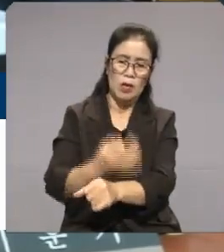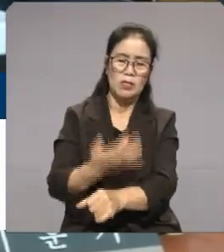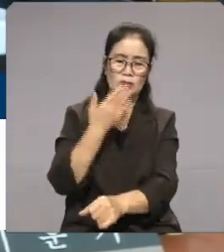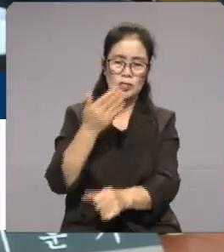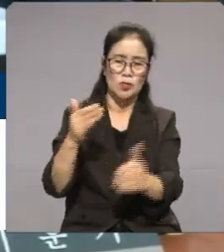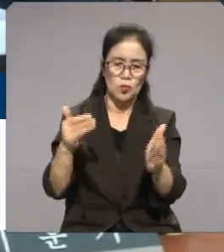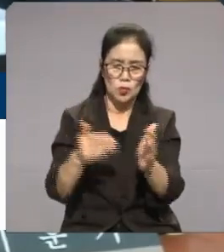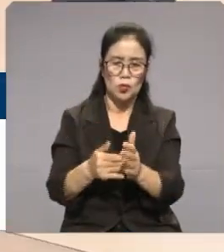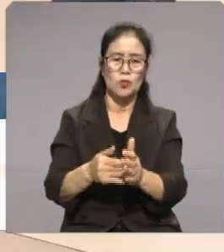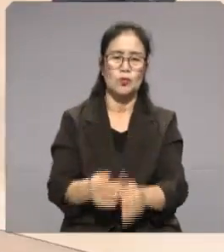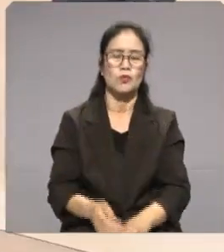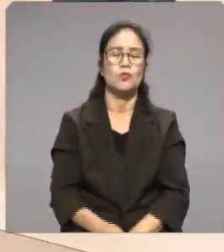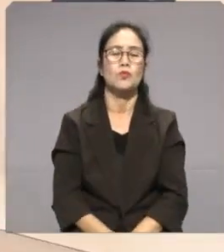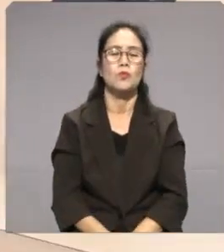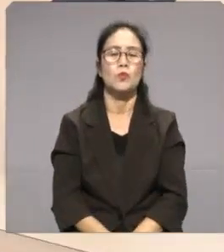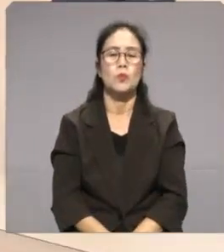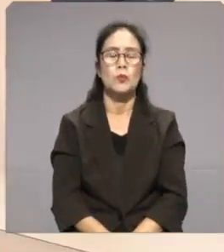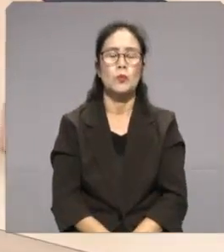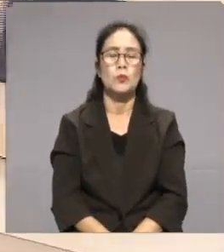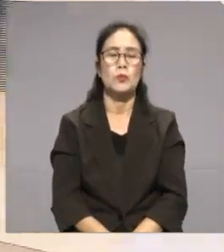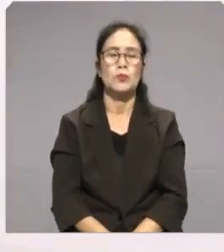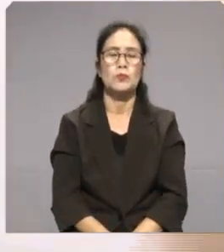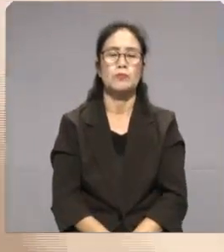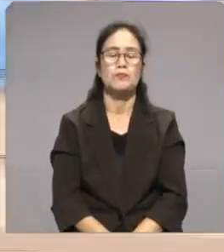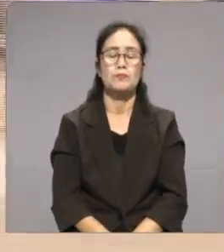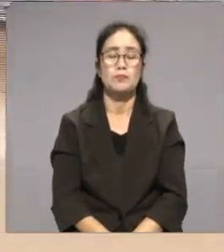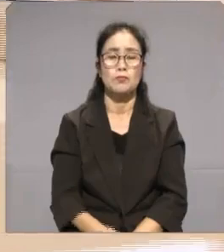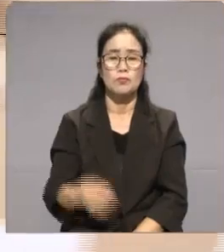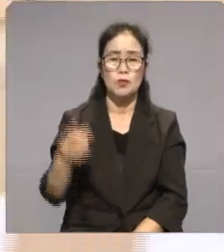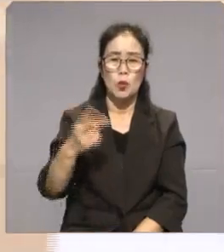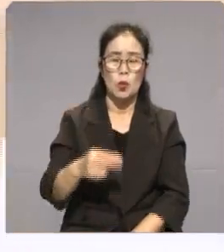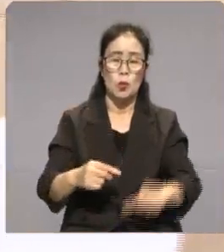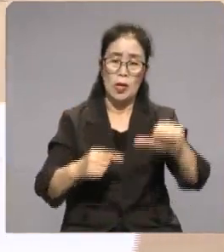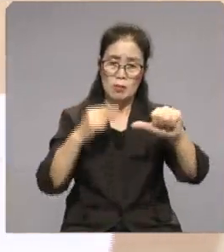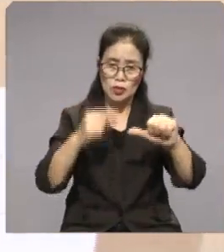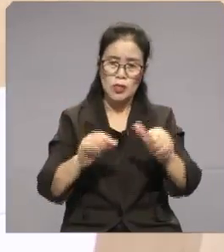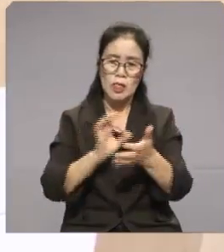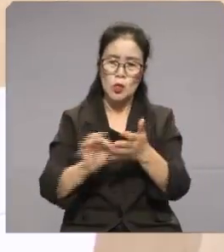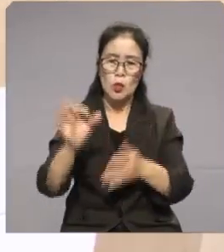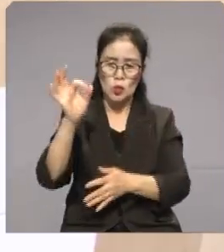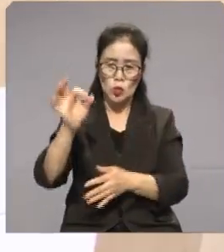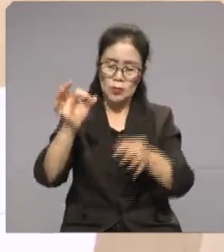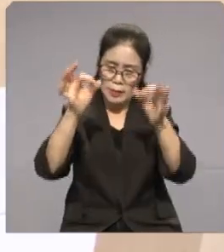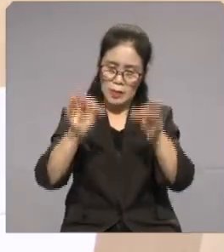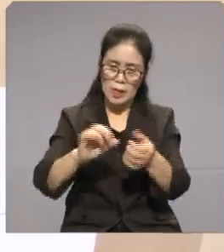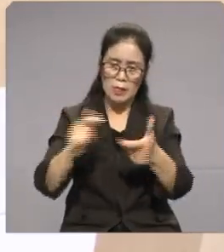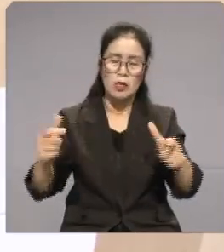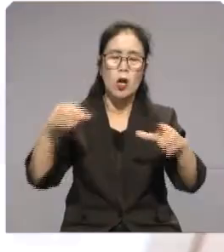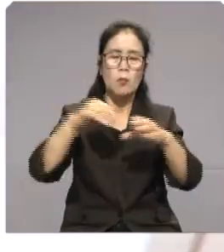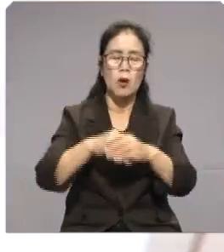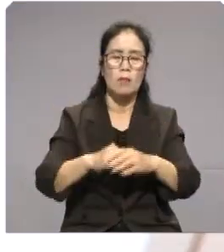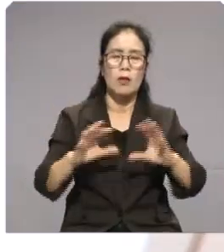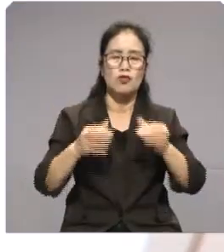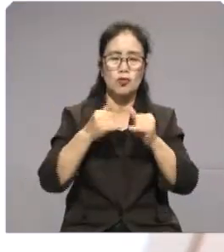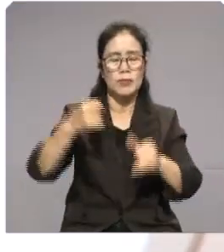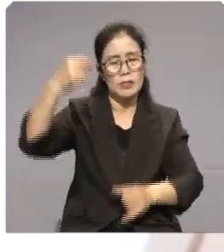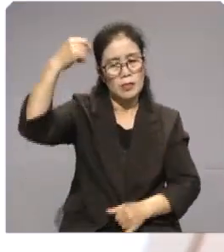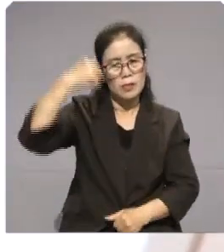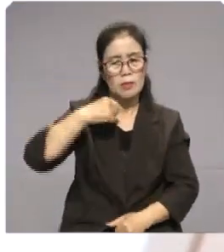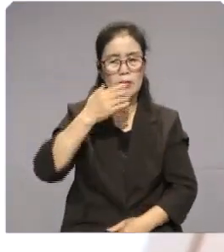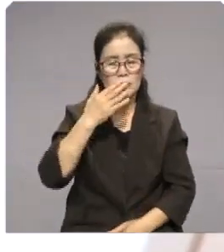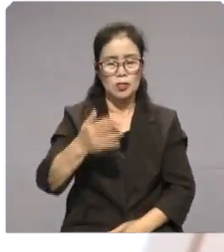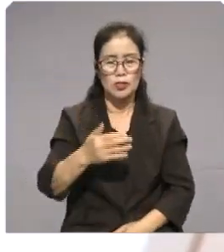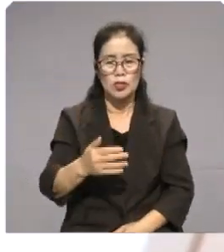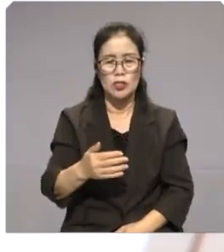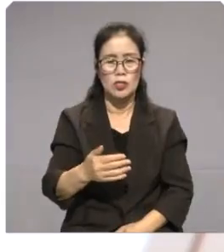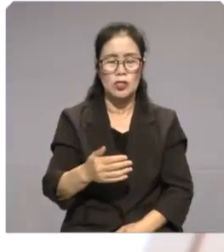편의를 가질 수 있도록 이원은 또 5G 이용요금 인하 등을 포함한 국민이 체감할 수 있는